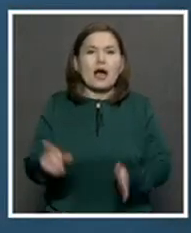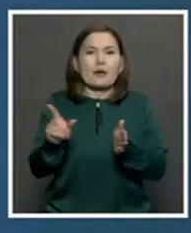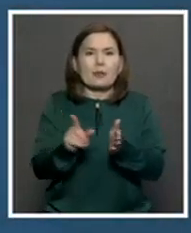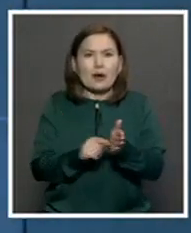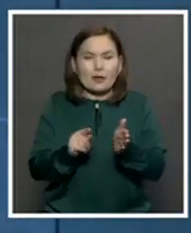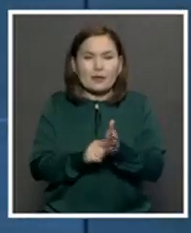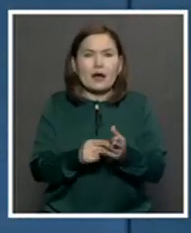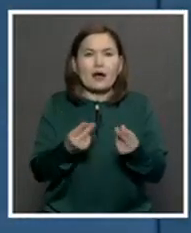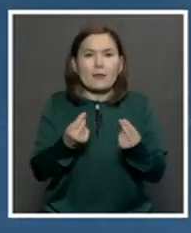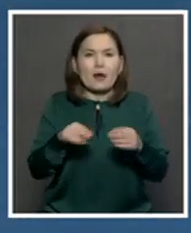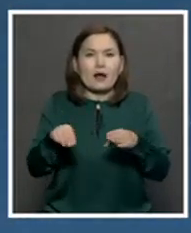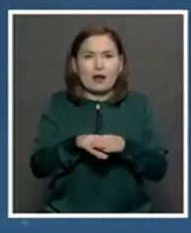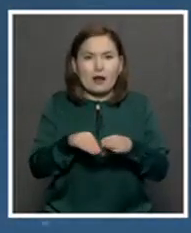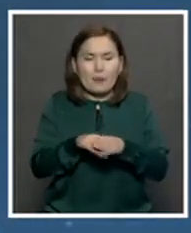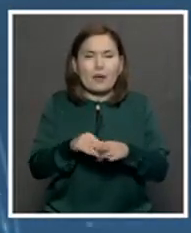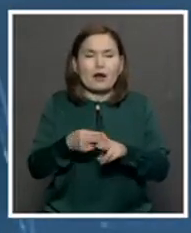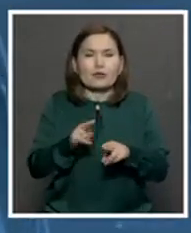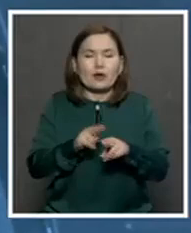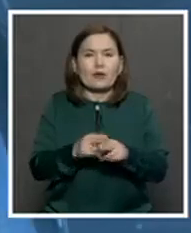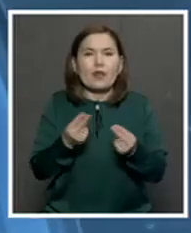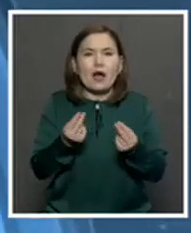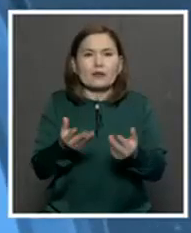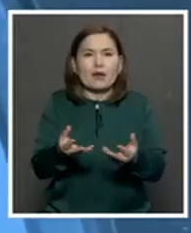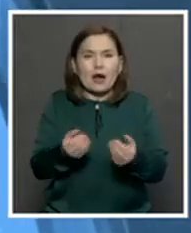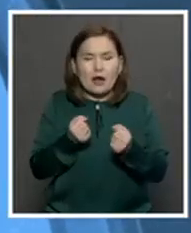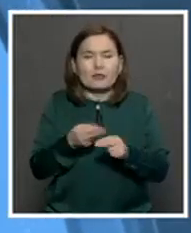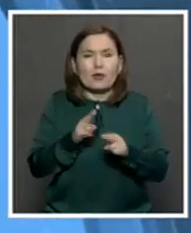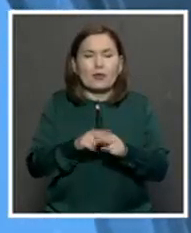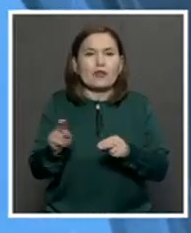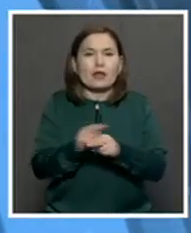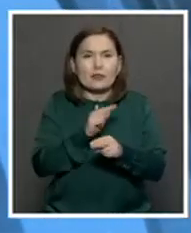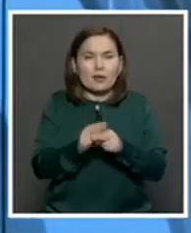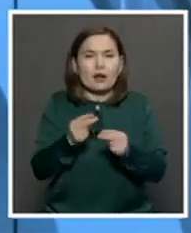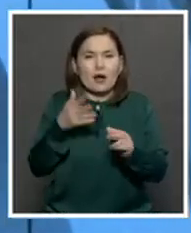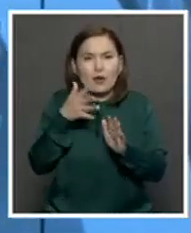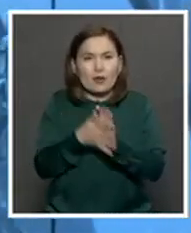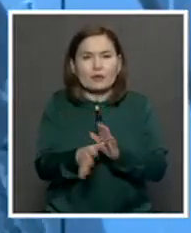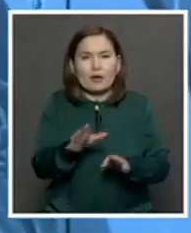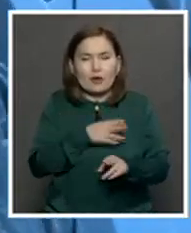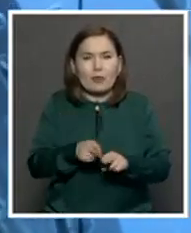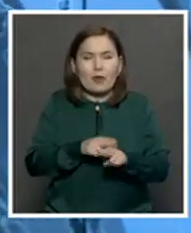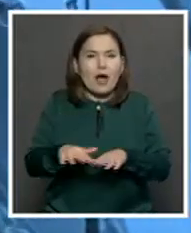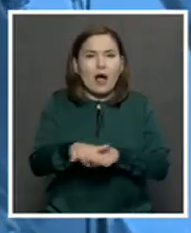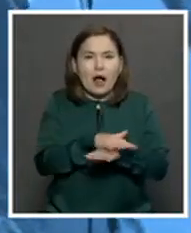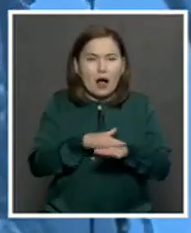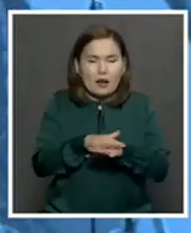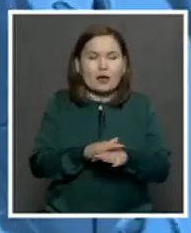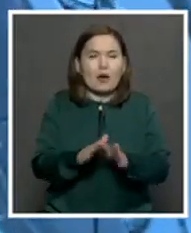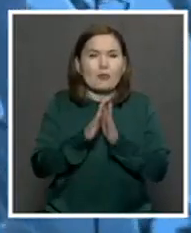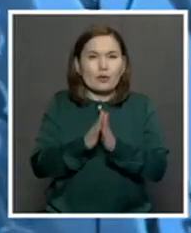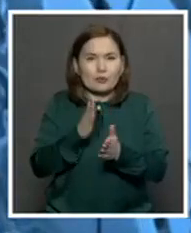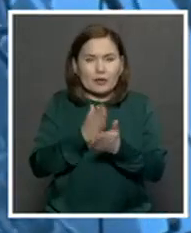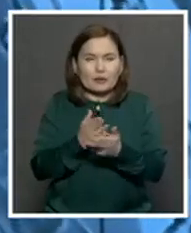Зейнетақы қорындағы ақшаны емделуге жұмсау қызметі 7 бағытпен шектелмейді. Егер халықтан ұсыныс түсіп жатса, басқа да ауру түрлерін